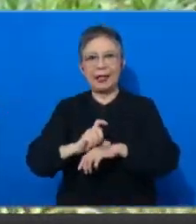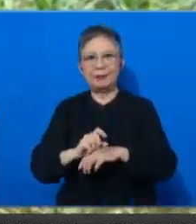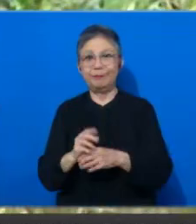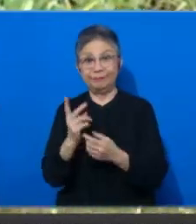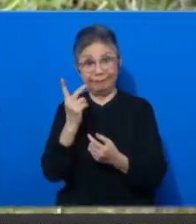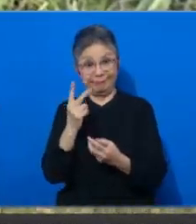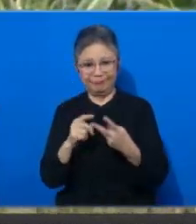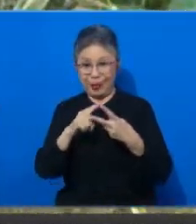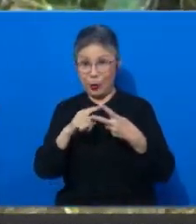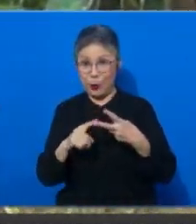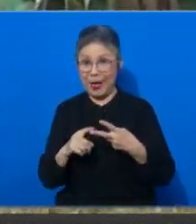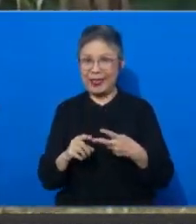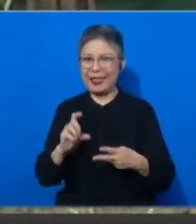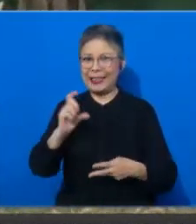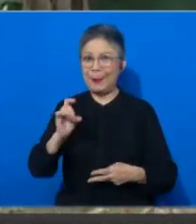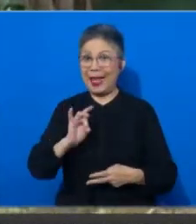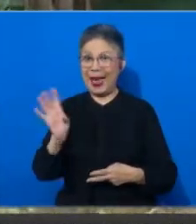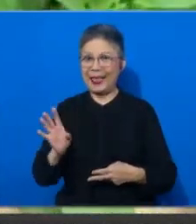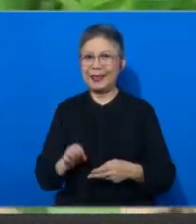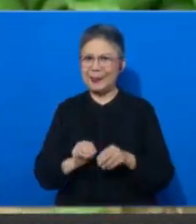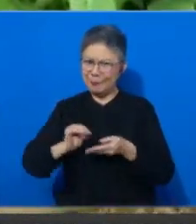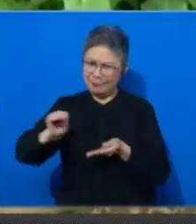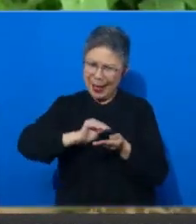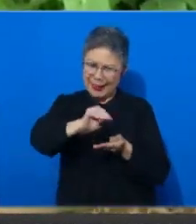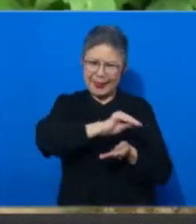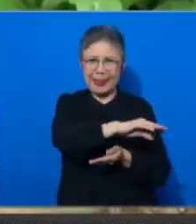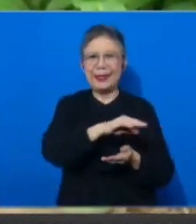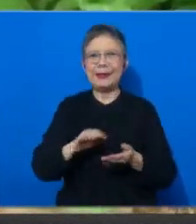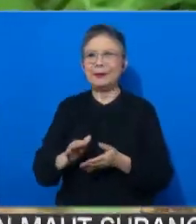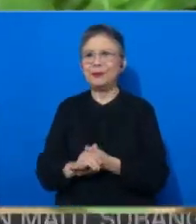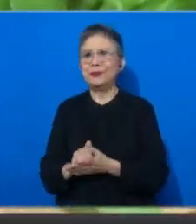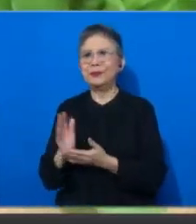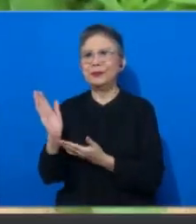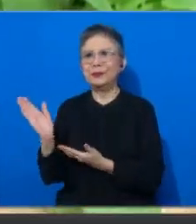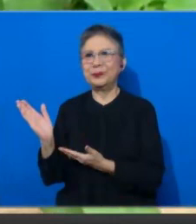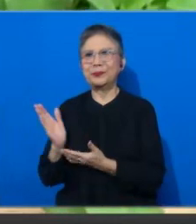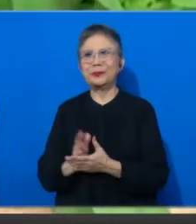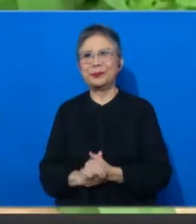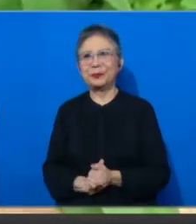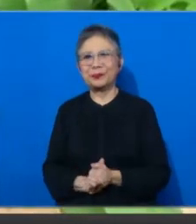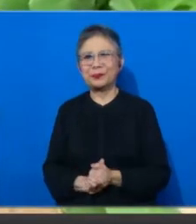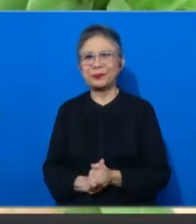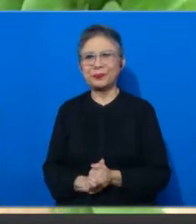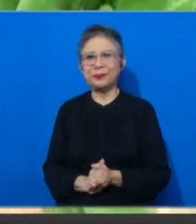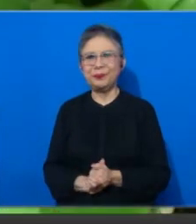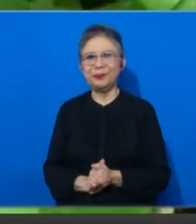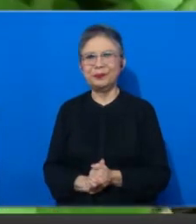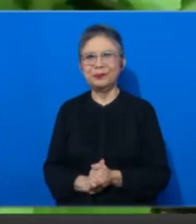Bangka Kidul, Desa Sawaran Lor, Kecamatan Kelaka, dan Dusun Bangka, Desa Jenggrong, Kecamatan Renuyoso,